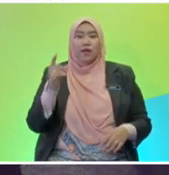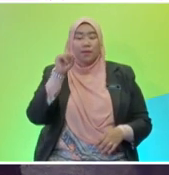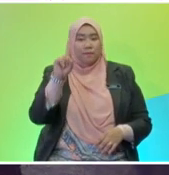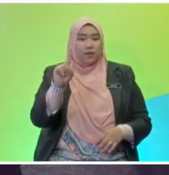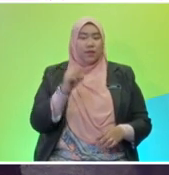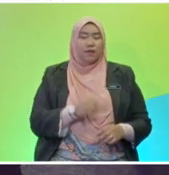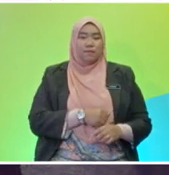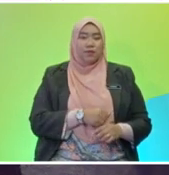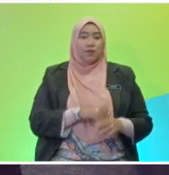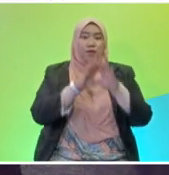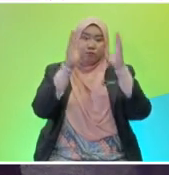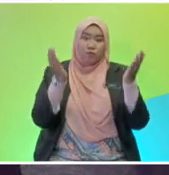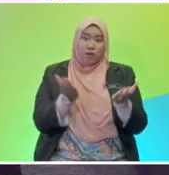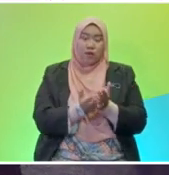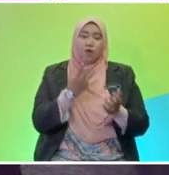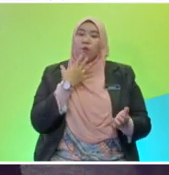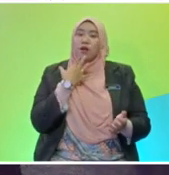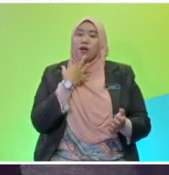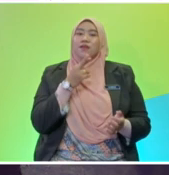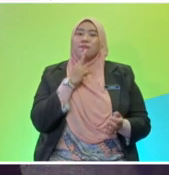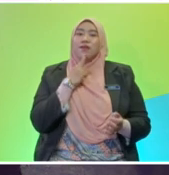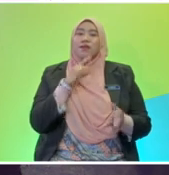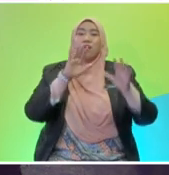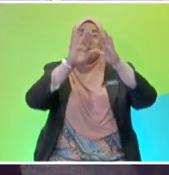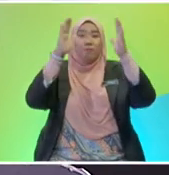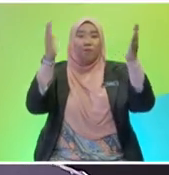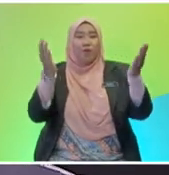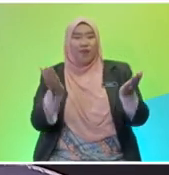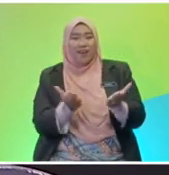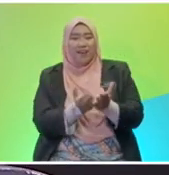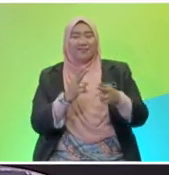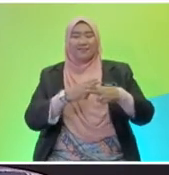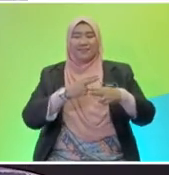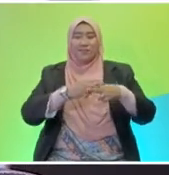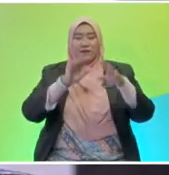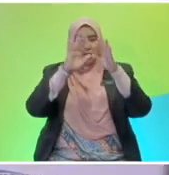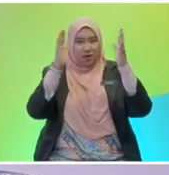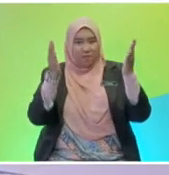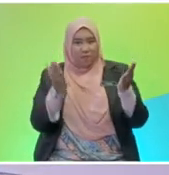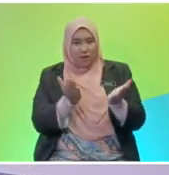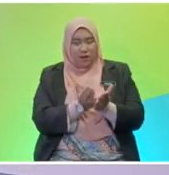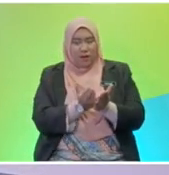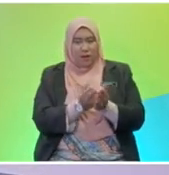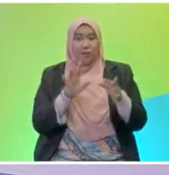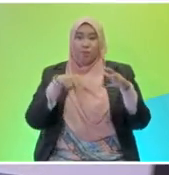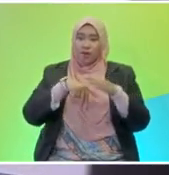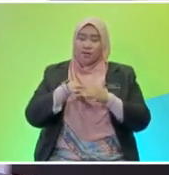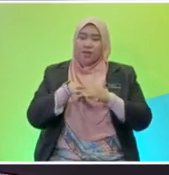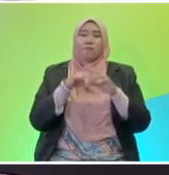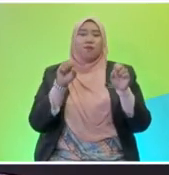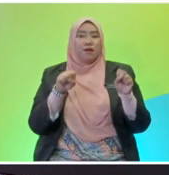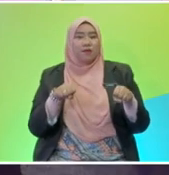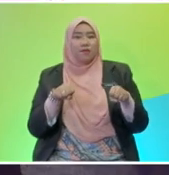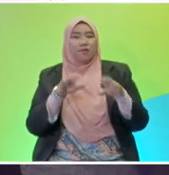merah ini namanya ilah bola bola sepak bola baling eee